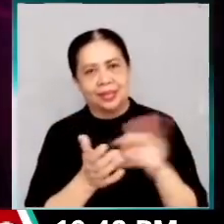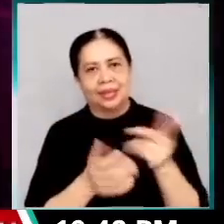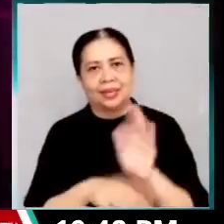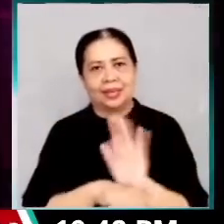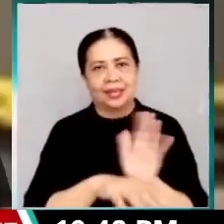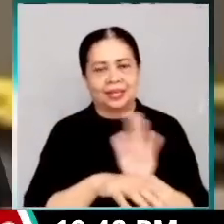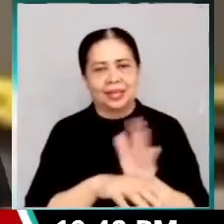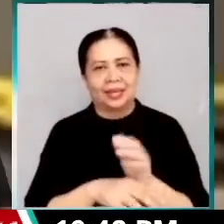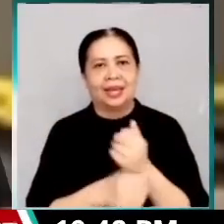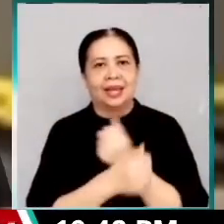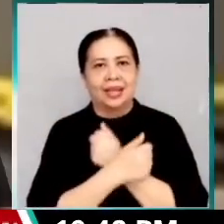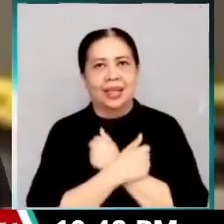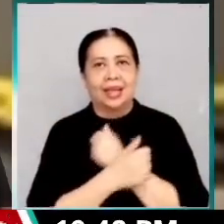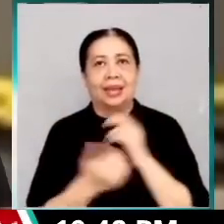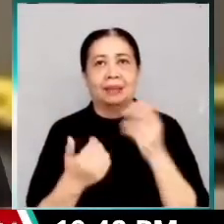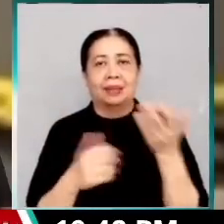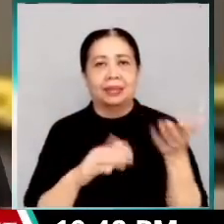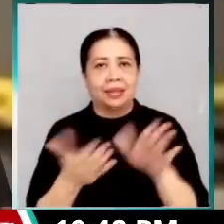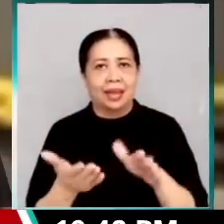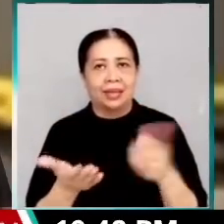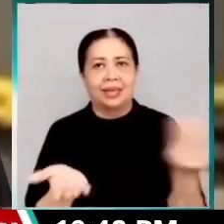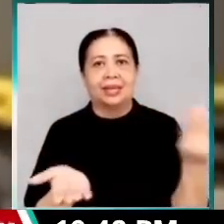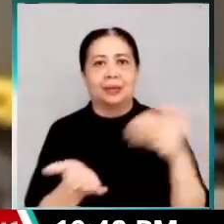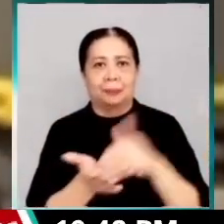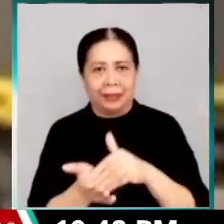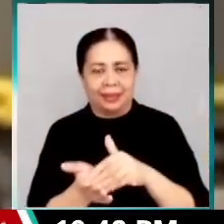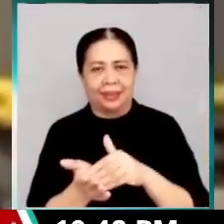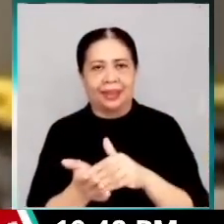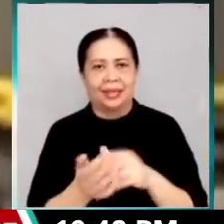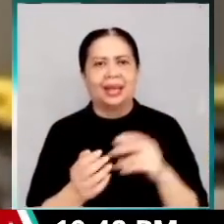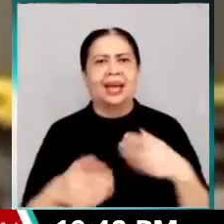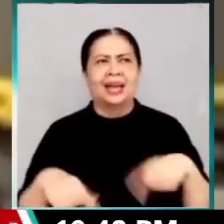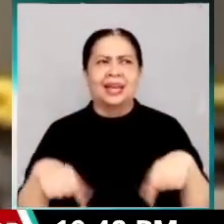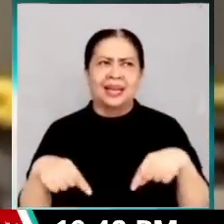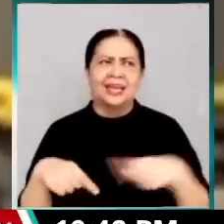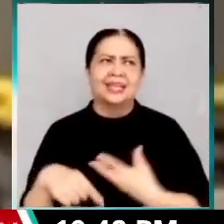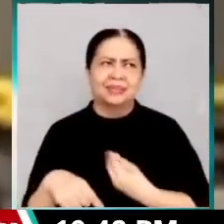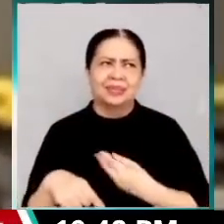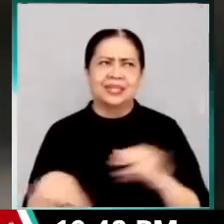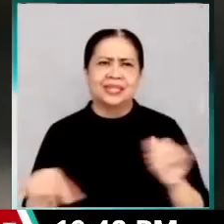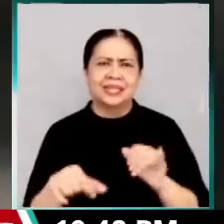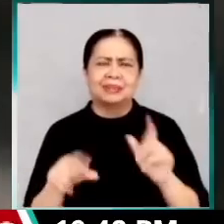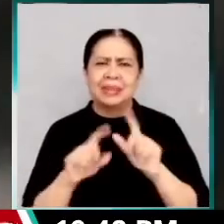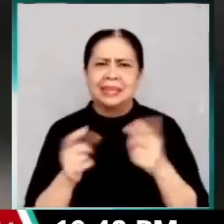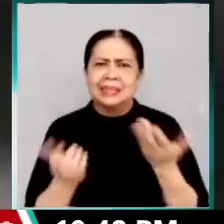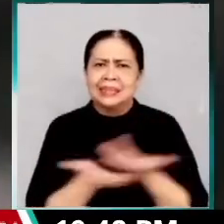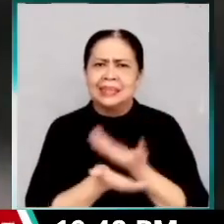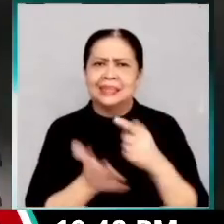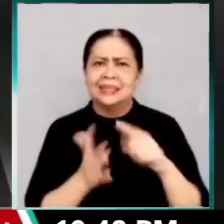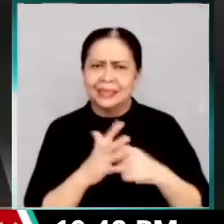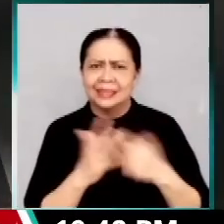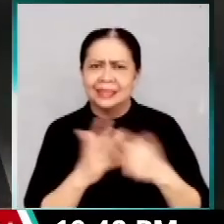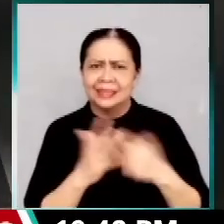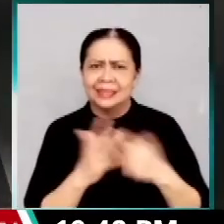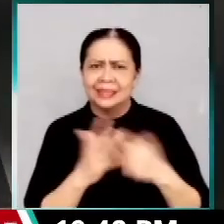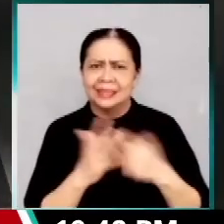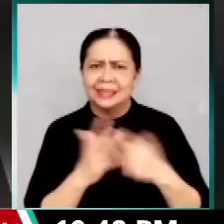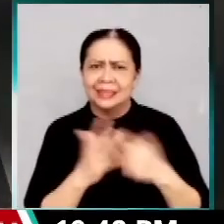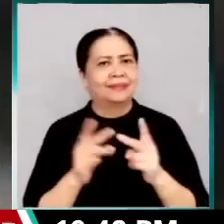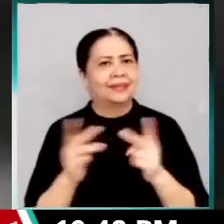Die, Repeat. Kinakabahan ako katulad nilang lahat kasi para ako nagsisimula ulit. We're really excited